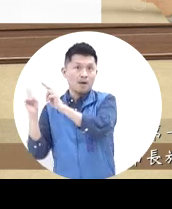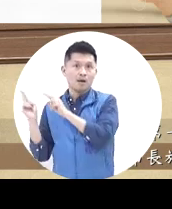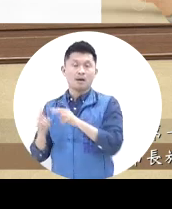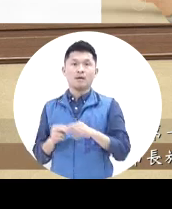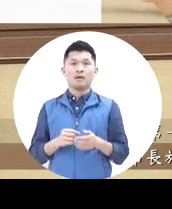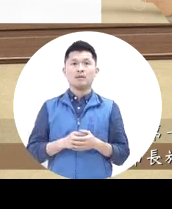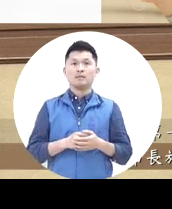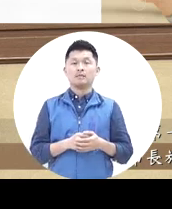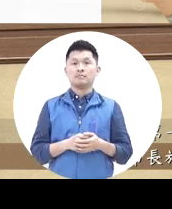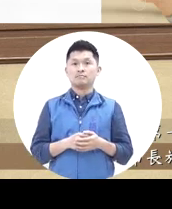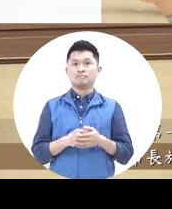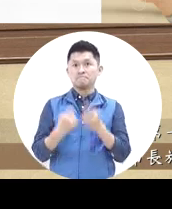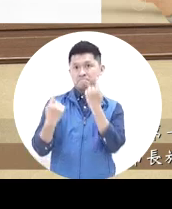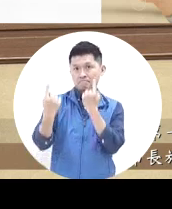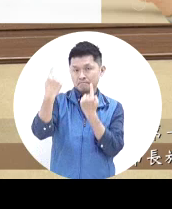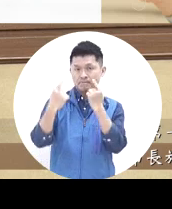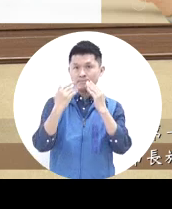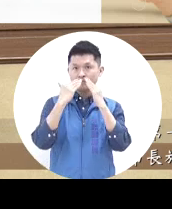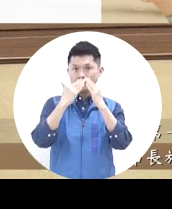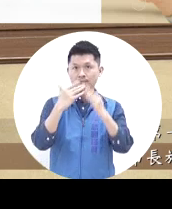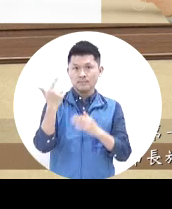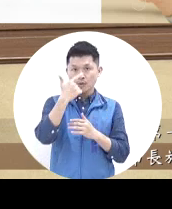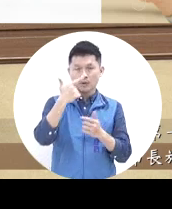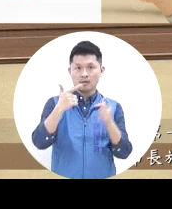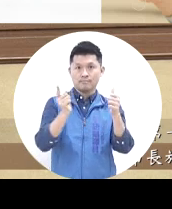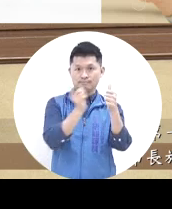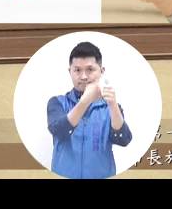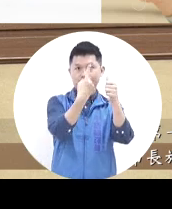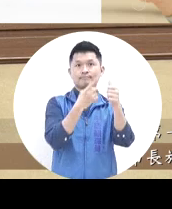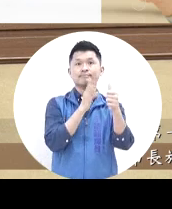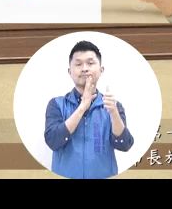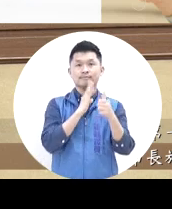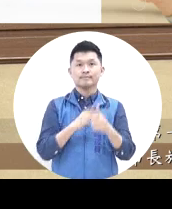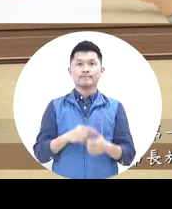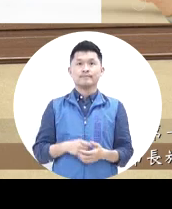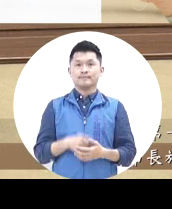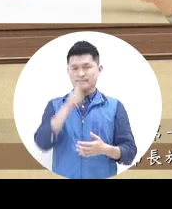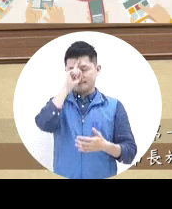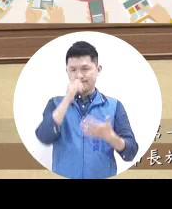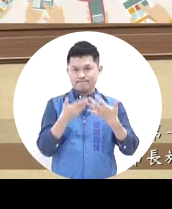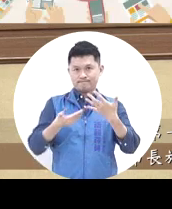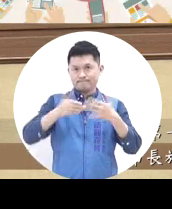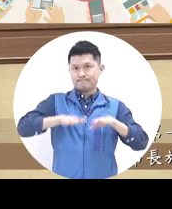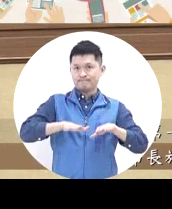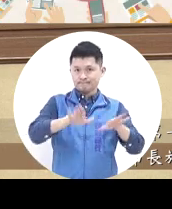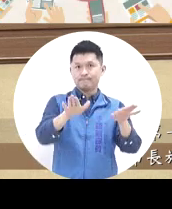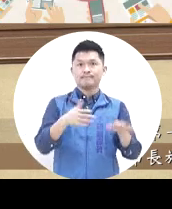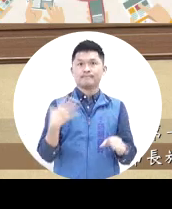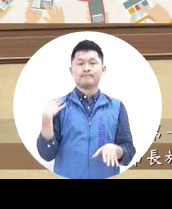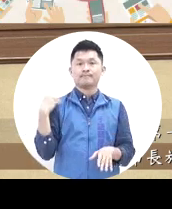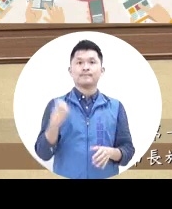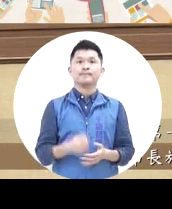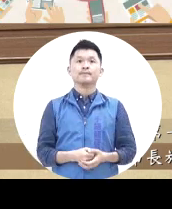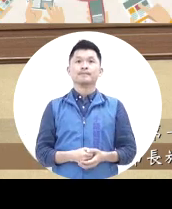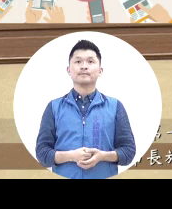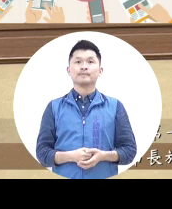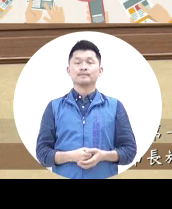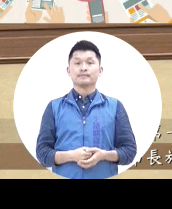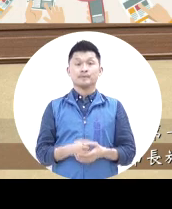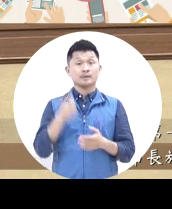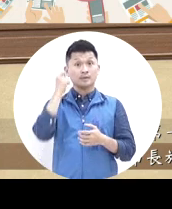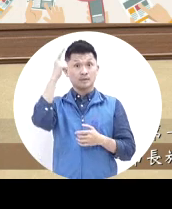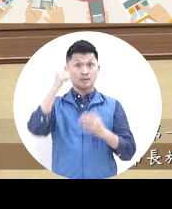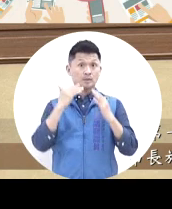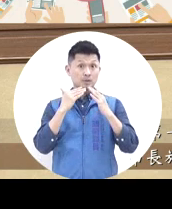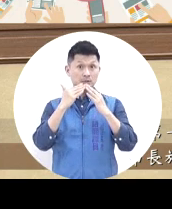6都第一，我们继续努力往智慧城市大迈进。所以为了让智慧城市大